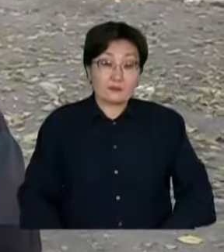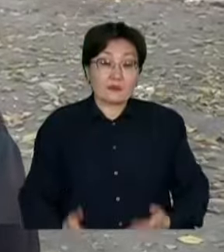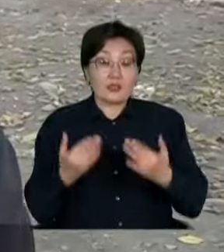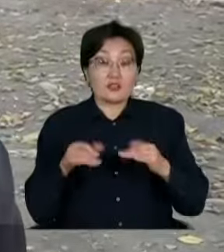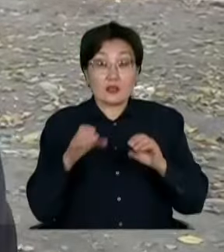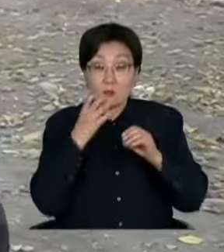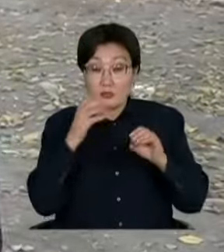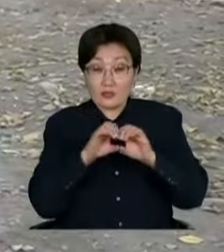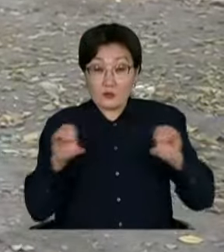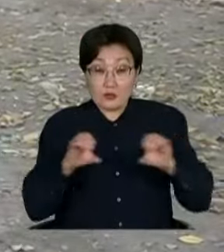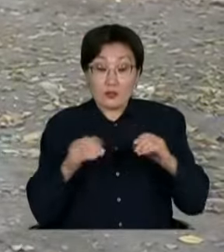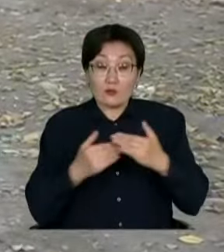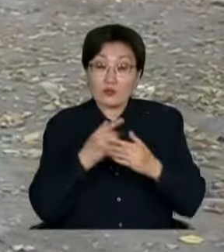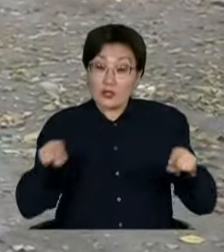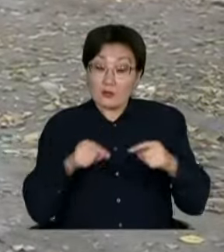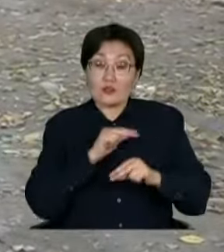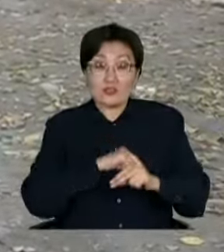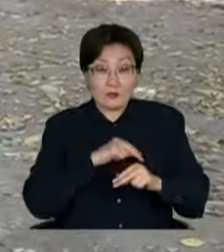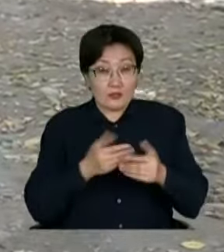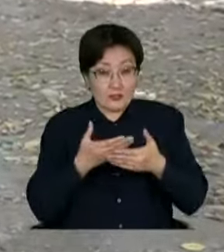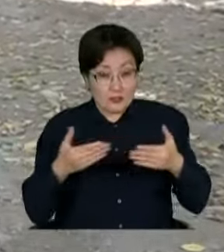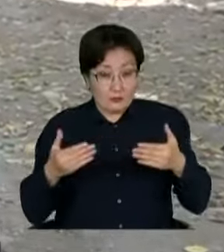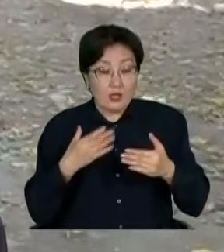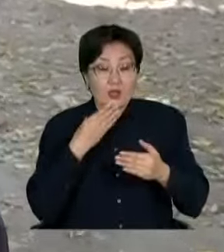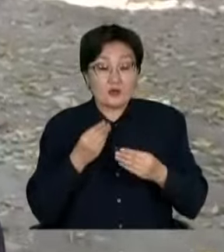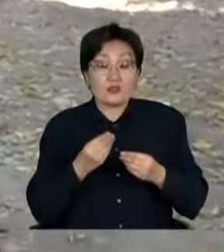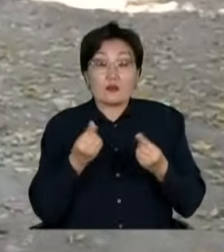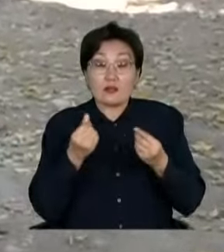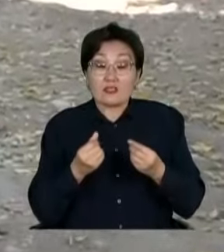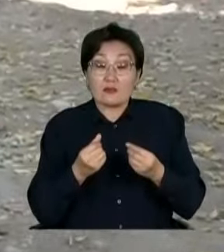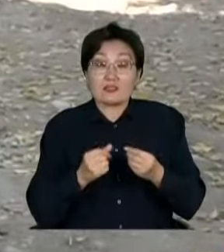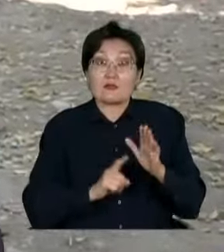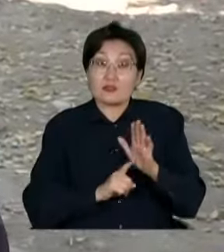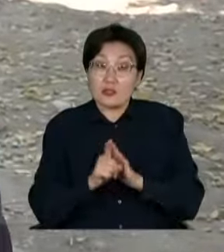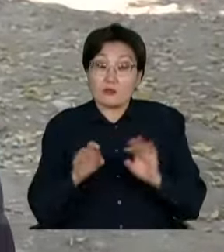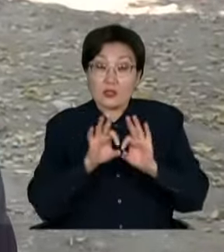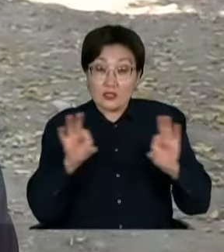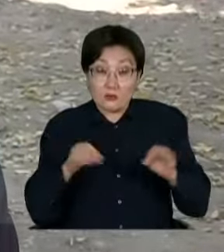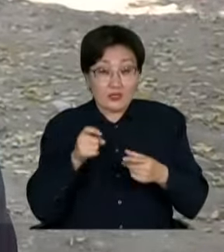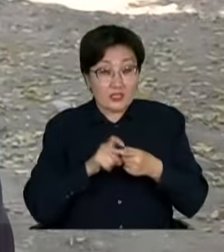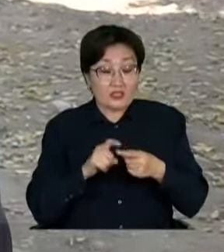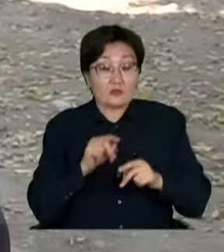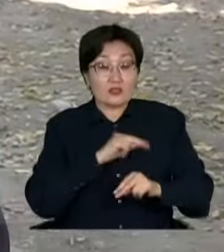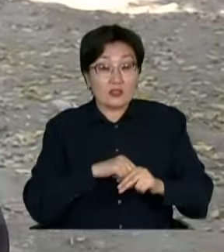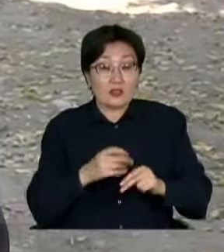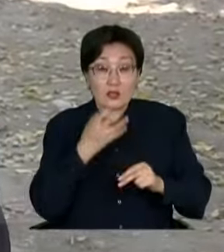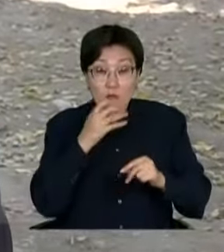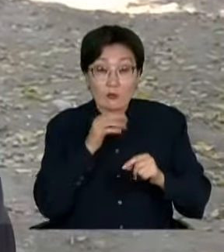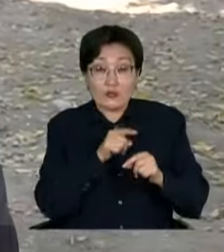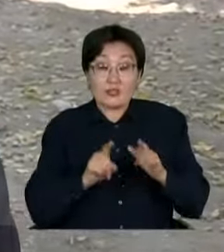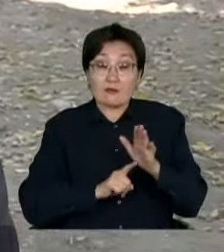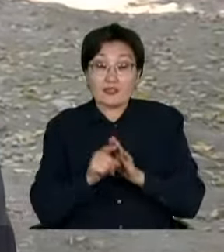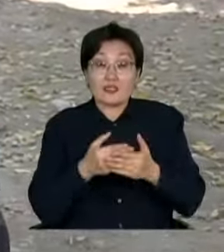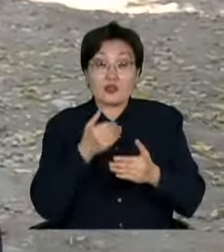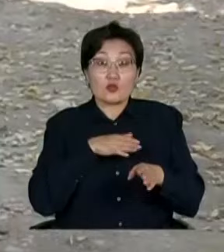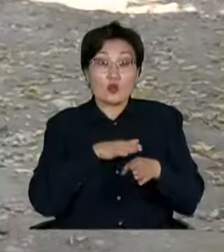Жылу желілерін қайта қалыпа келтіру жұмысын біз қазір өз күшімізбен бастап жатырмыз. Құбырларға қатысты шаруа жылу маусымы басталғанға